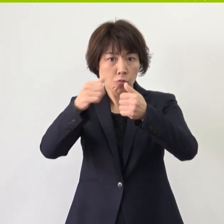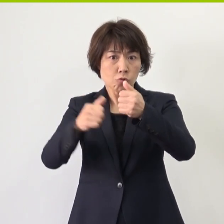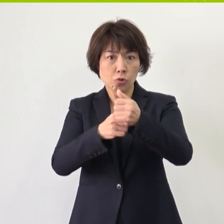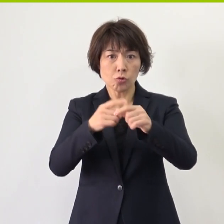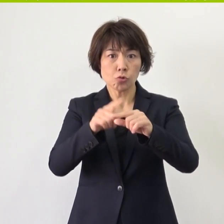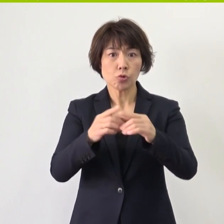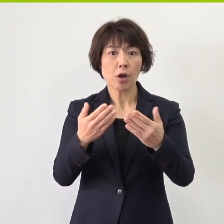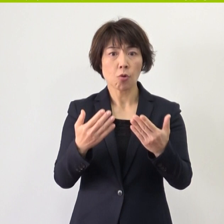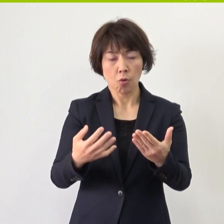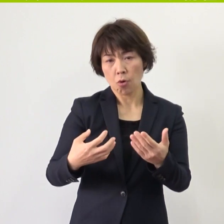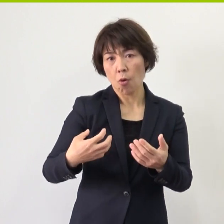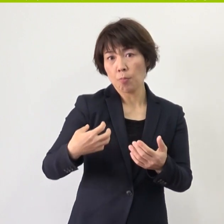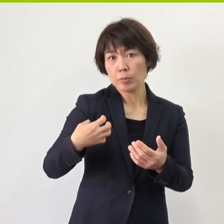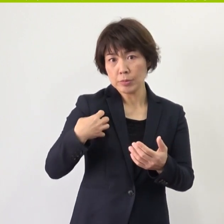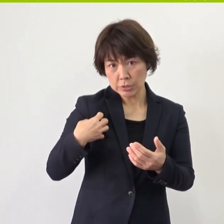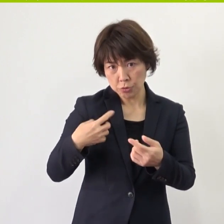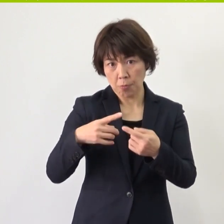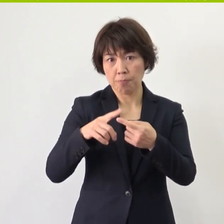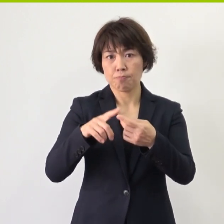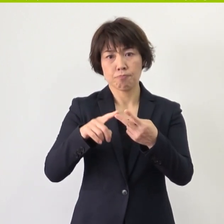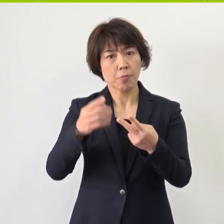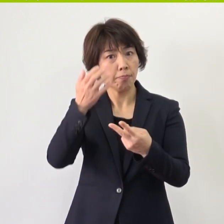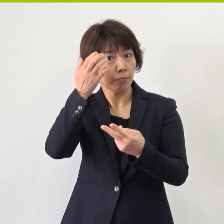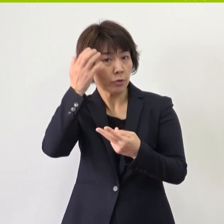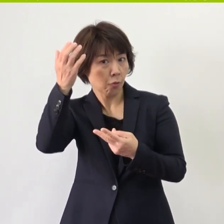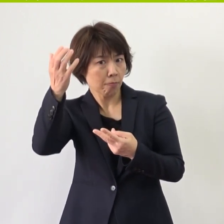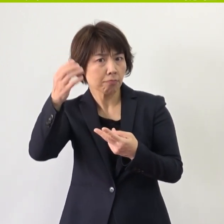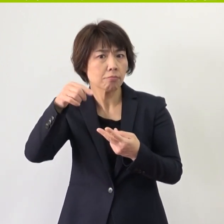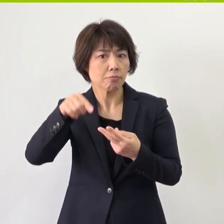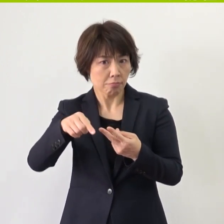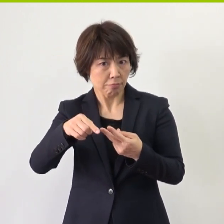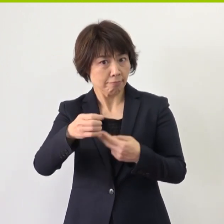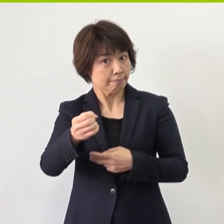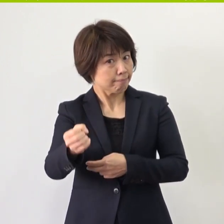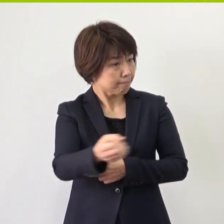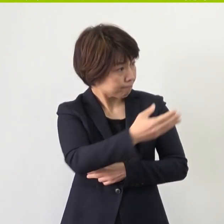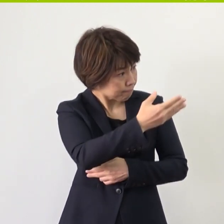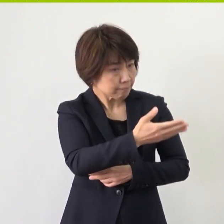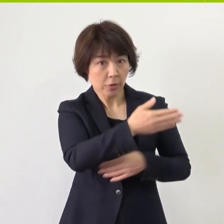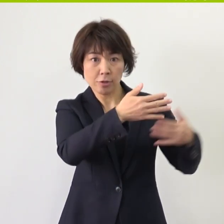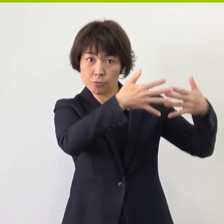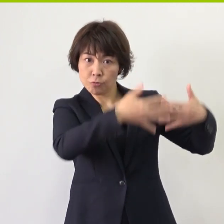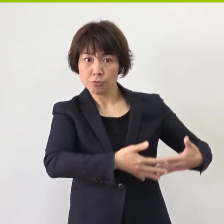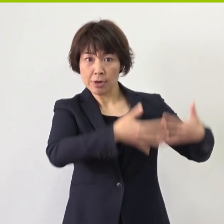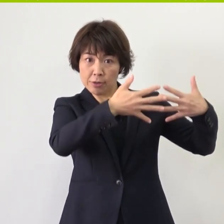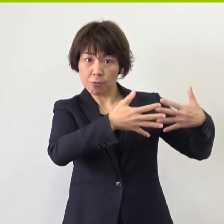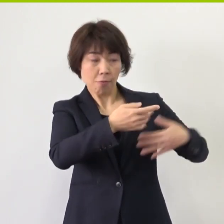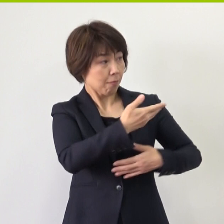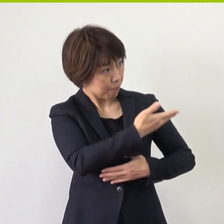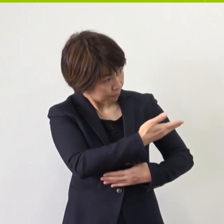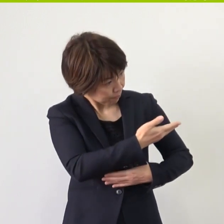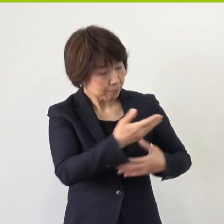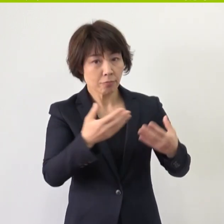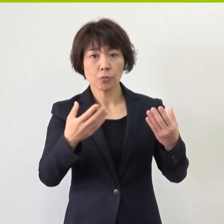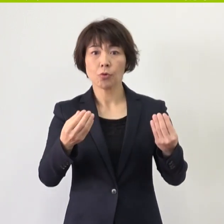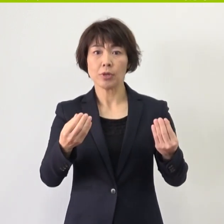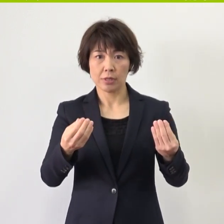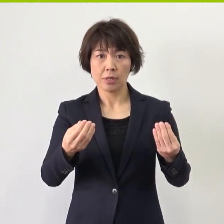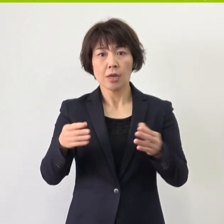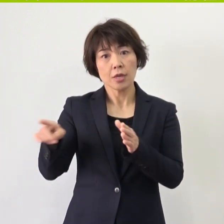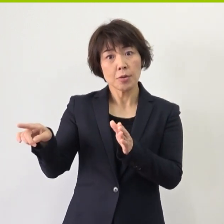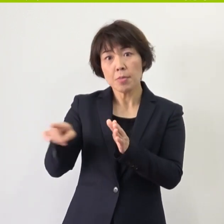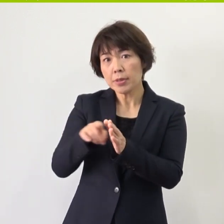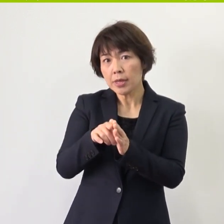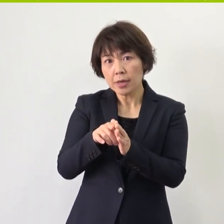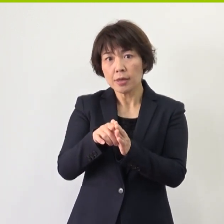のミッションとビジョンについては、前のスライドにもあります通りでございます。これまでにな